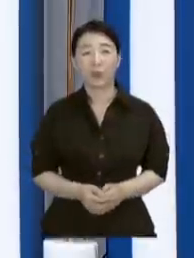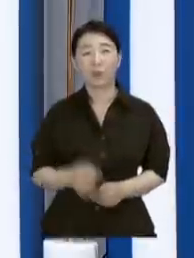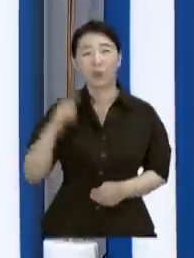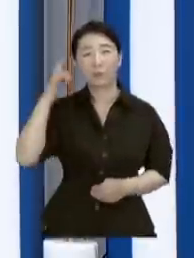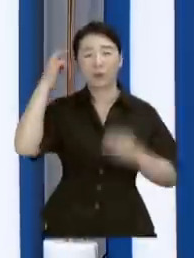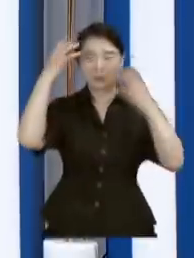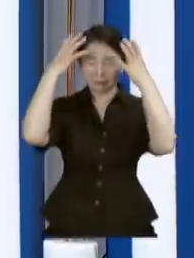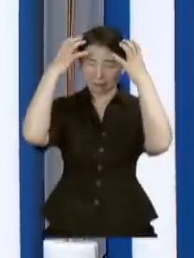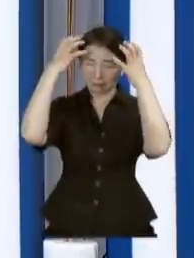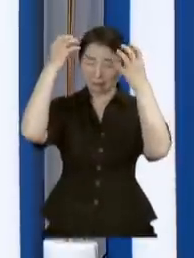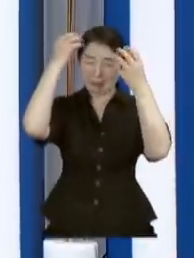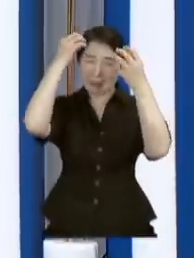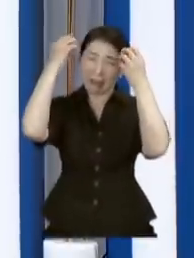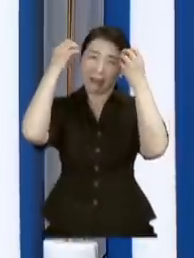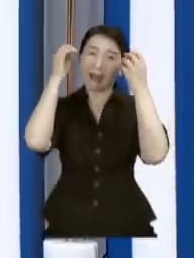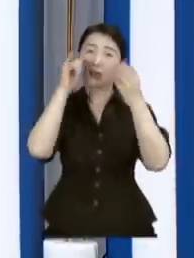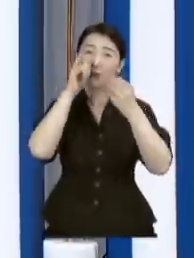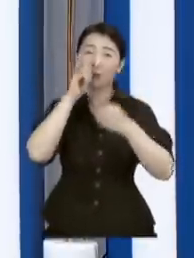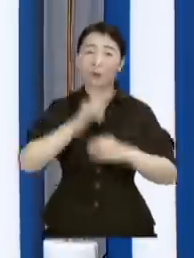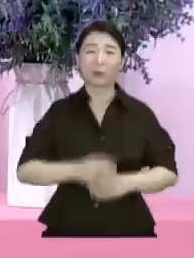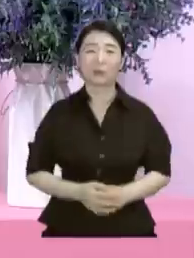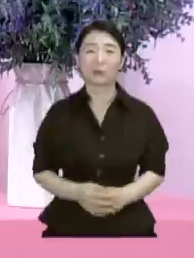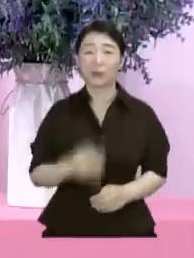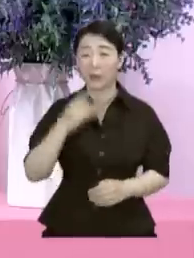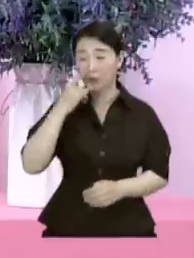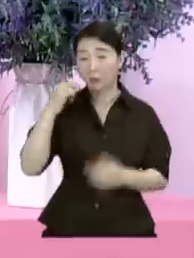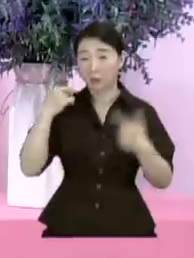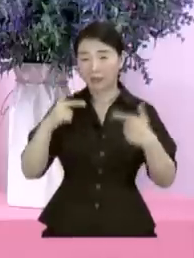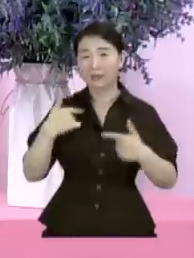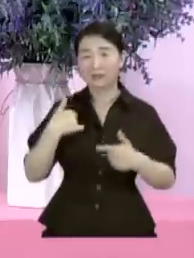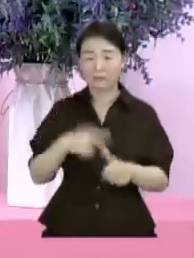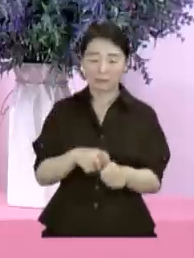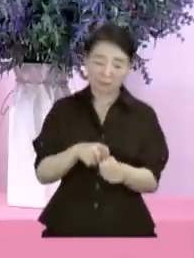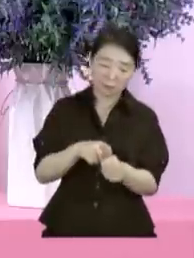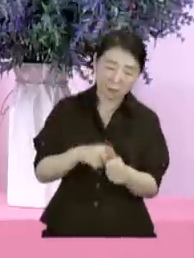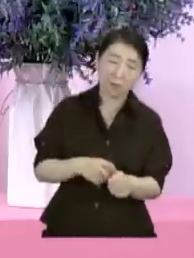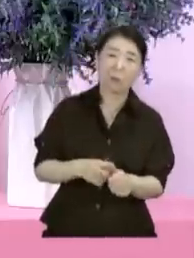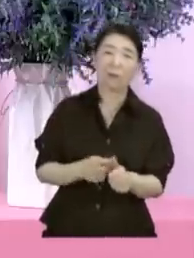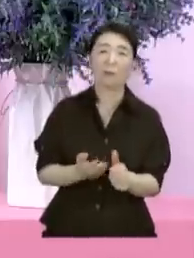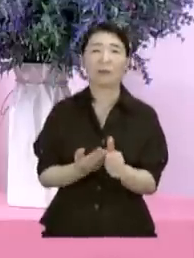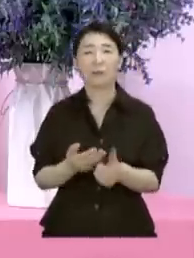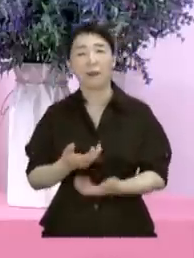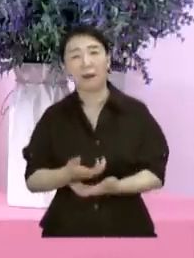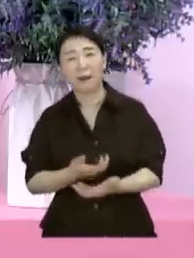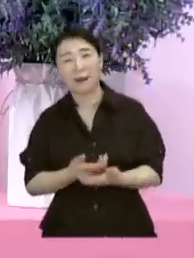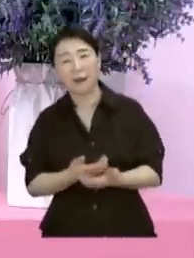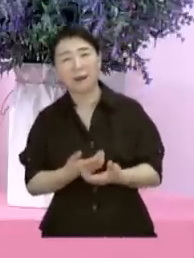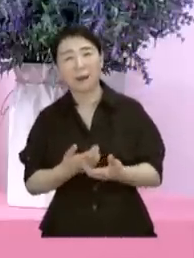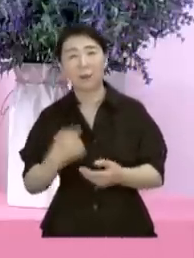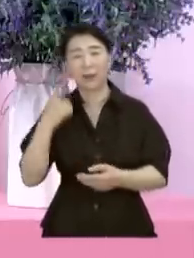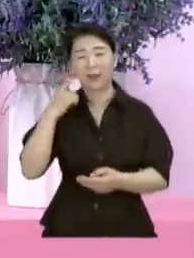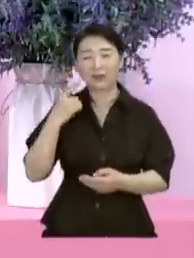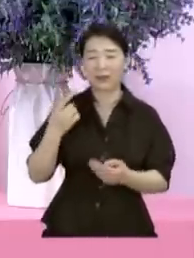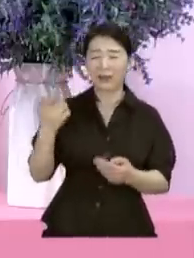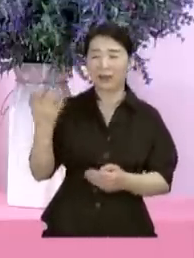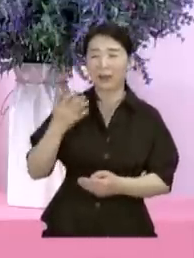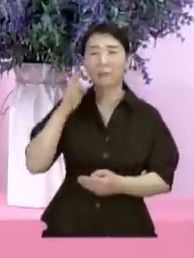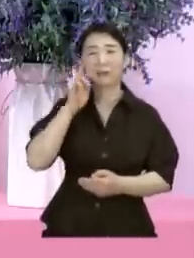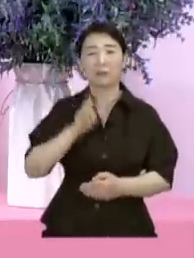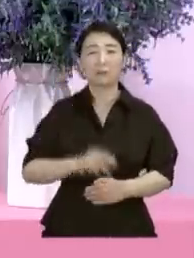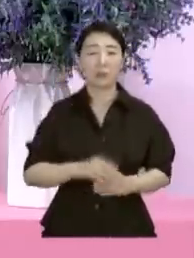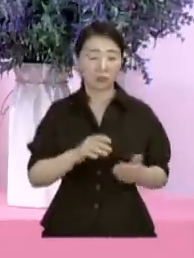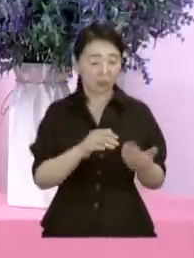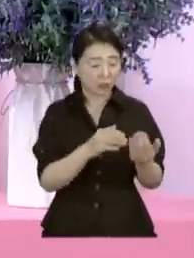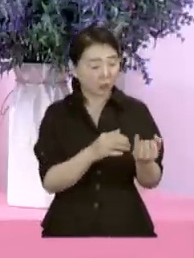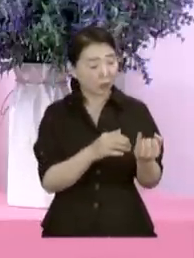머리에 부스럼도 좀 있고 막 그래서 엄마가 항상 저를 업고 키웠어요. 제가 많이 울고 많이 아파서